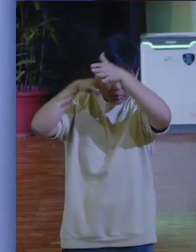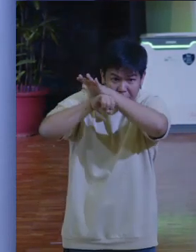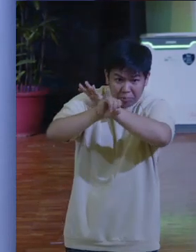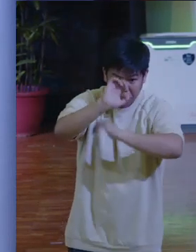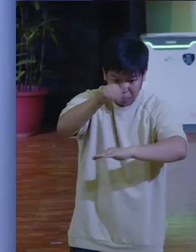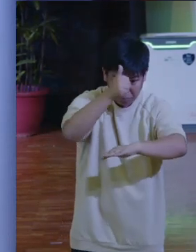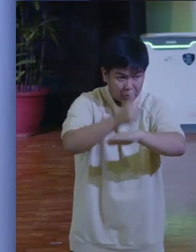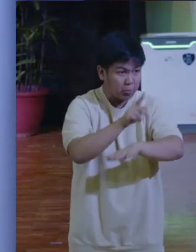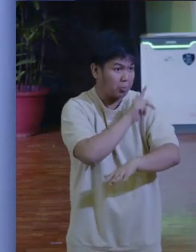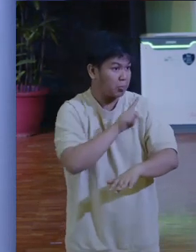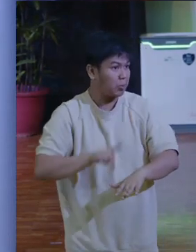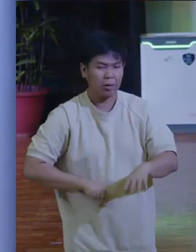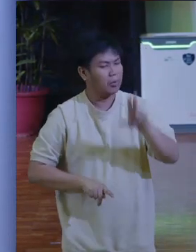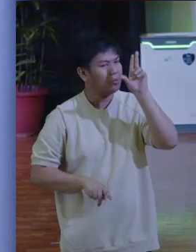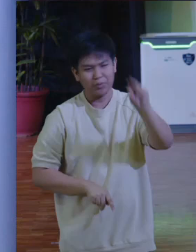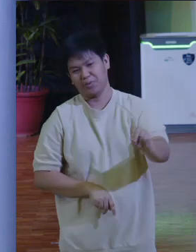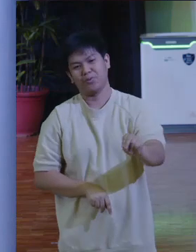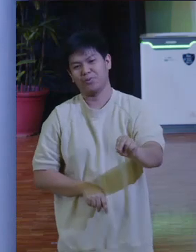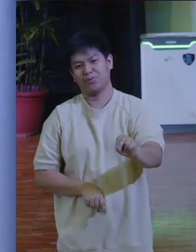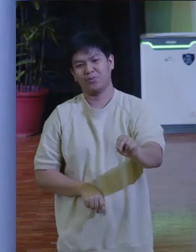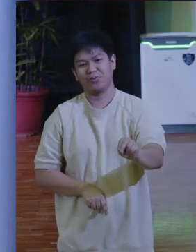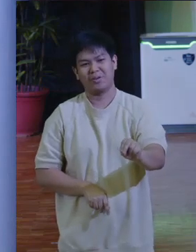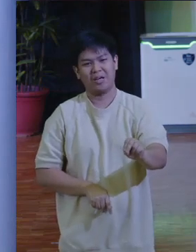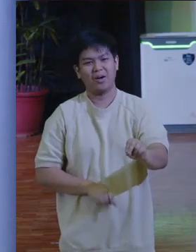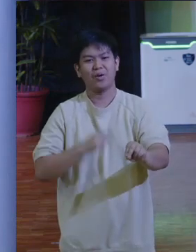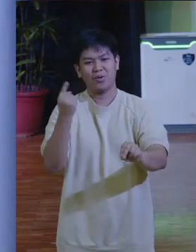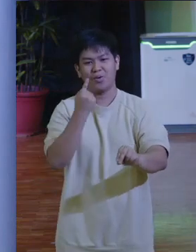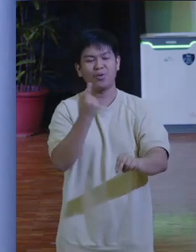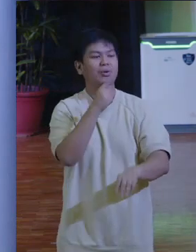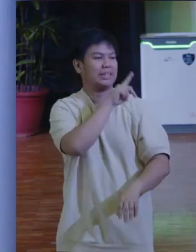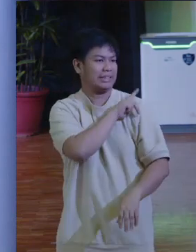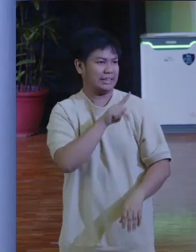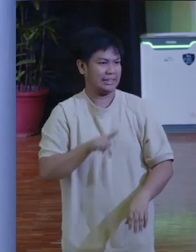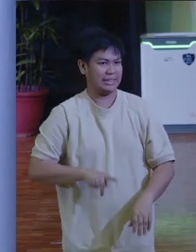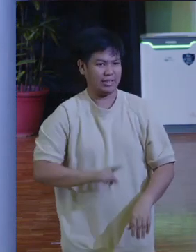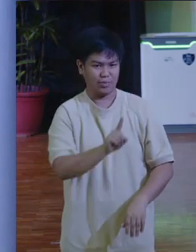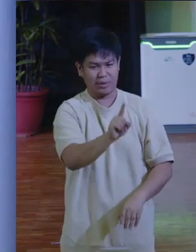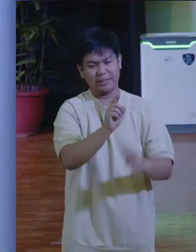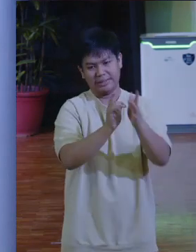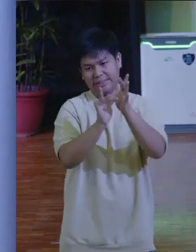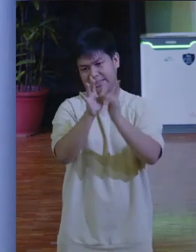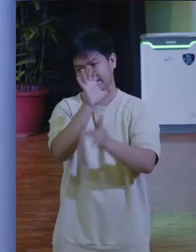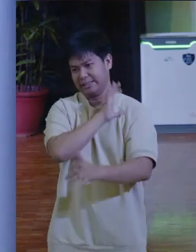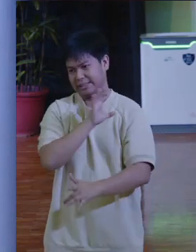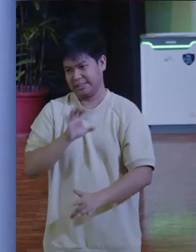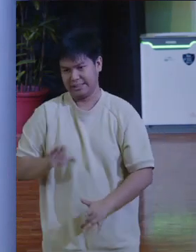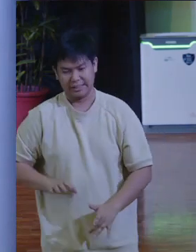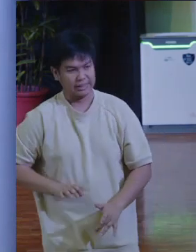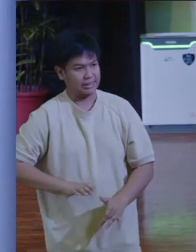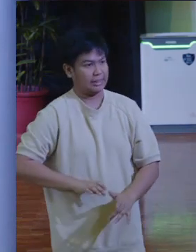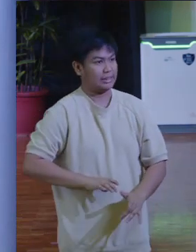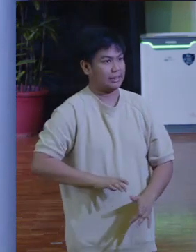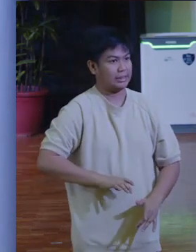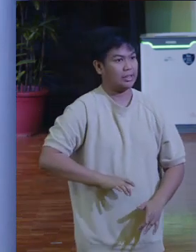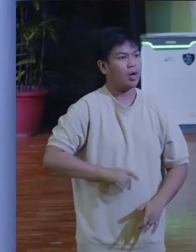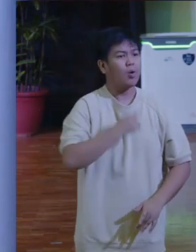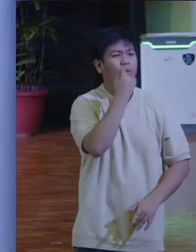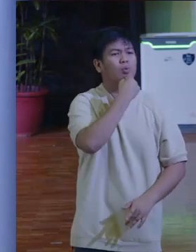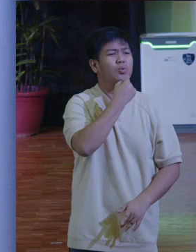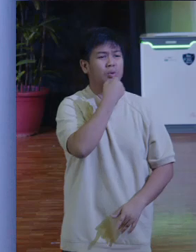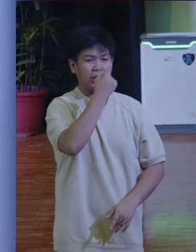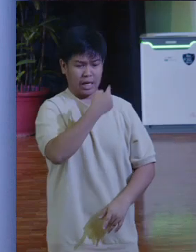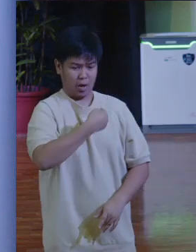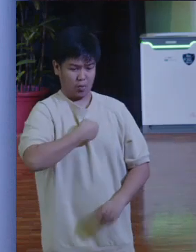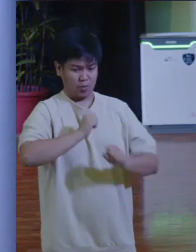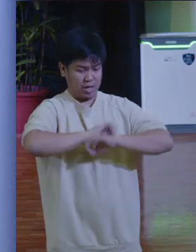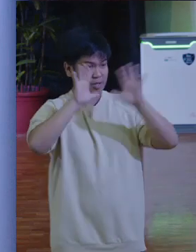sa Israel? Walang iba kundi ang Mesias. I will make you as a light for the nations,